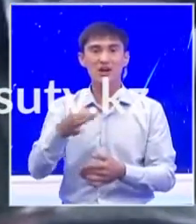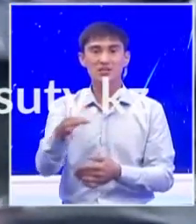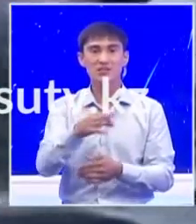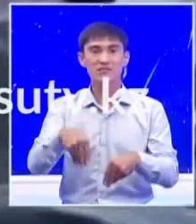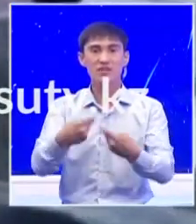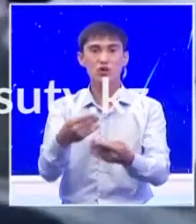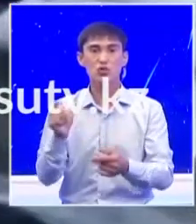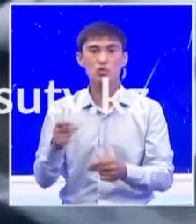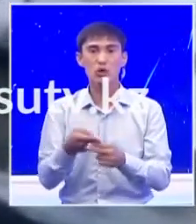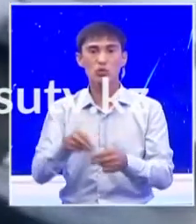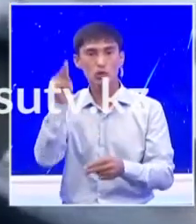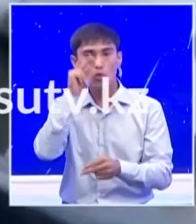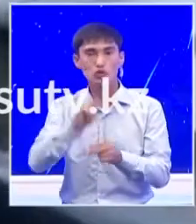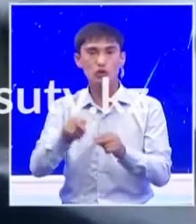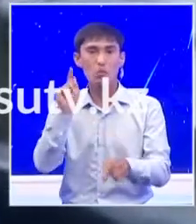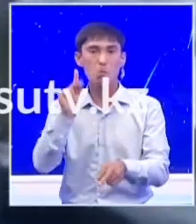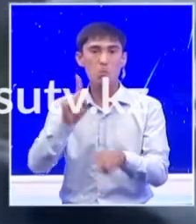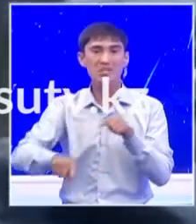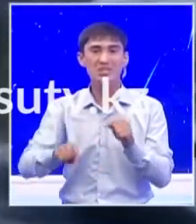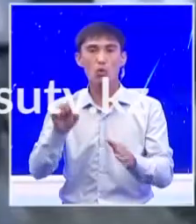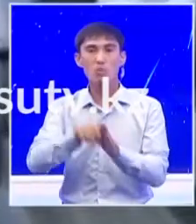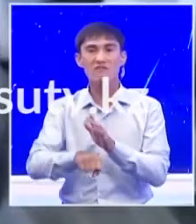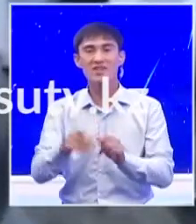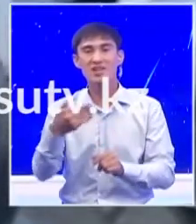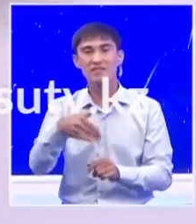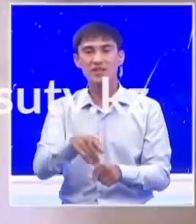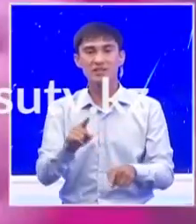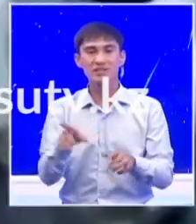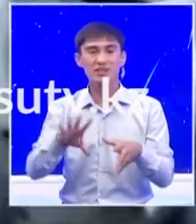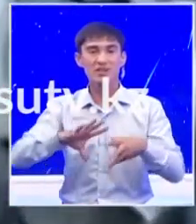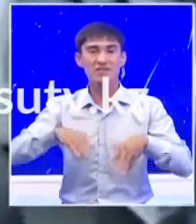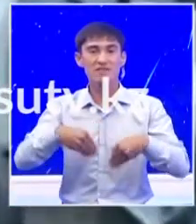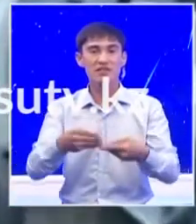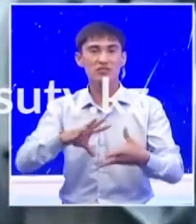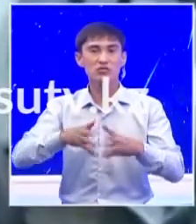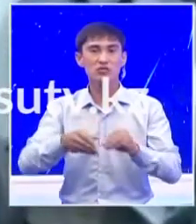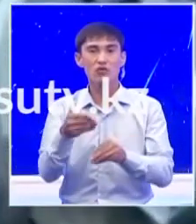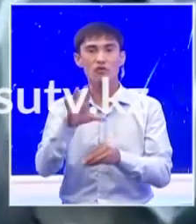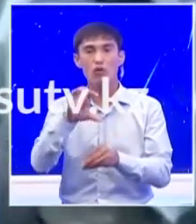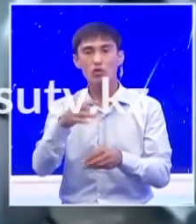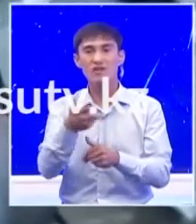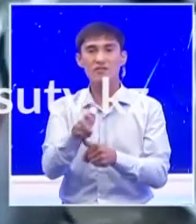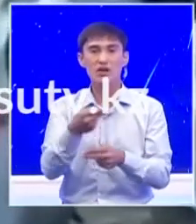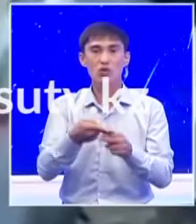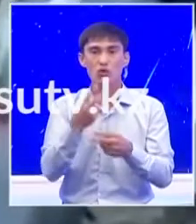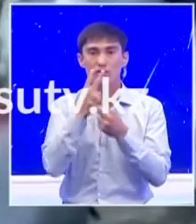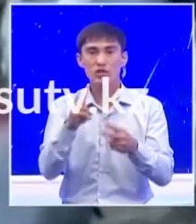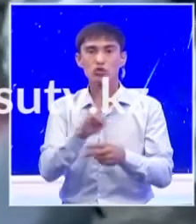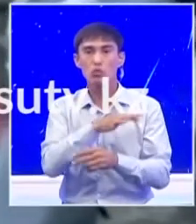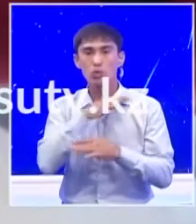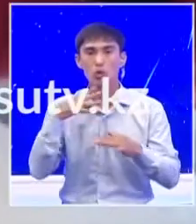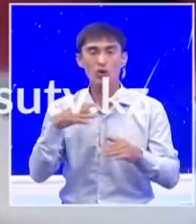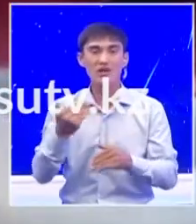людям, которые научены быстро убивать дельфинов. Такие выводы были сделаны на основании фото и видео, на которых видно, что